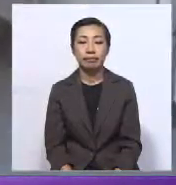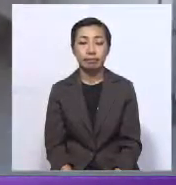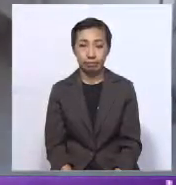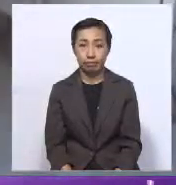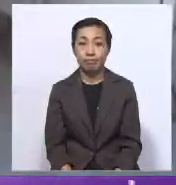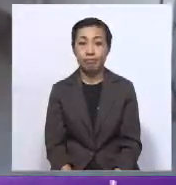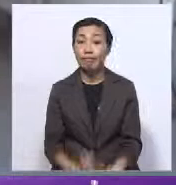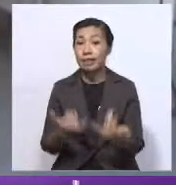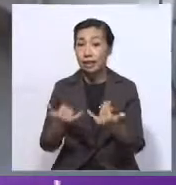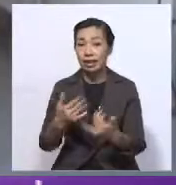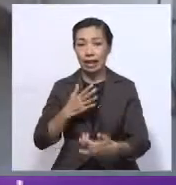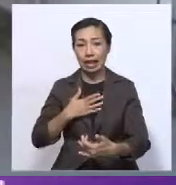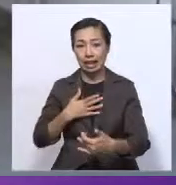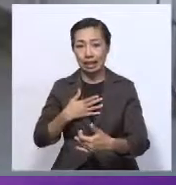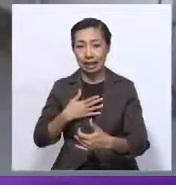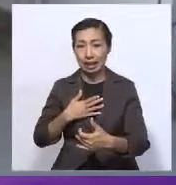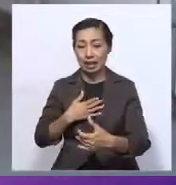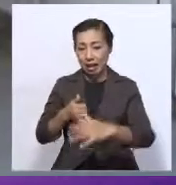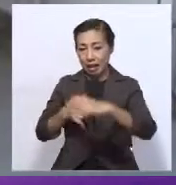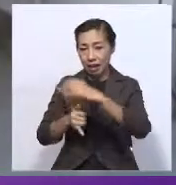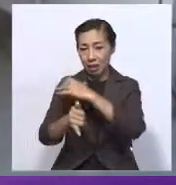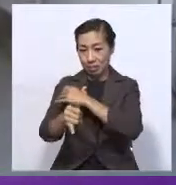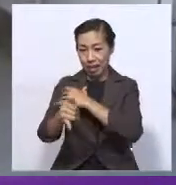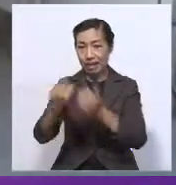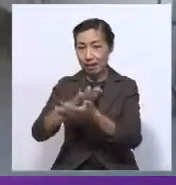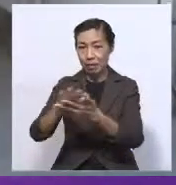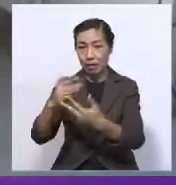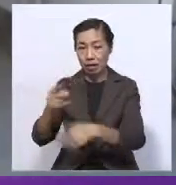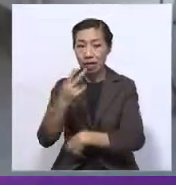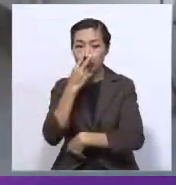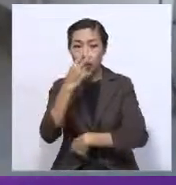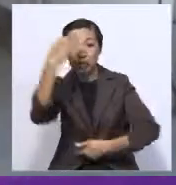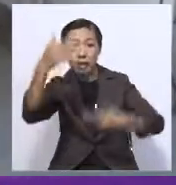ค่ะแล้วตอนนี้นะคะดิฉันก็ผ่านจุดคัดกรองเข้ามาแล้วค่ะซึ่งเดี๋ยวเราจะเข้า